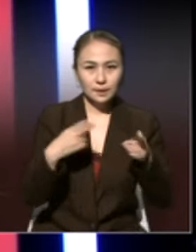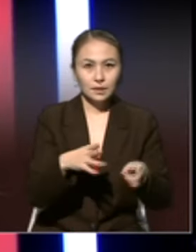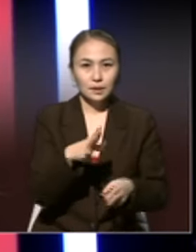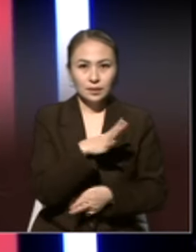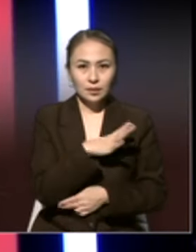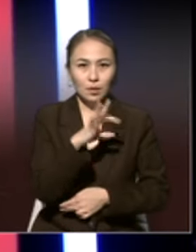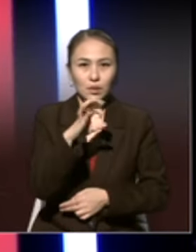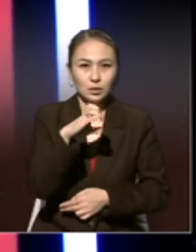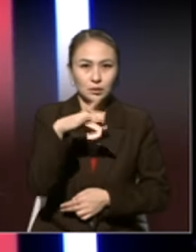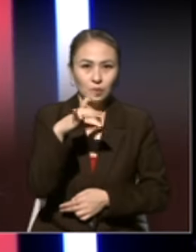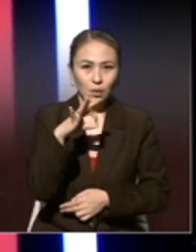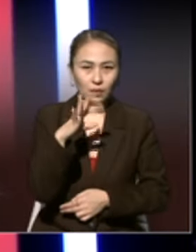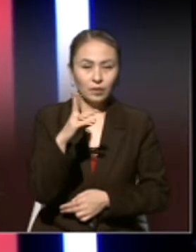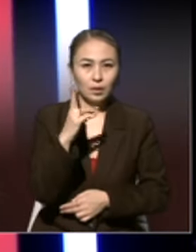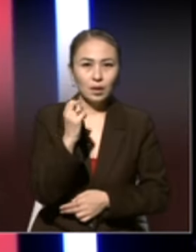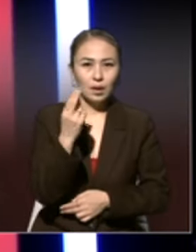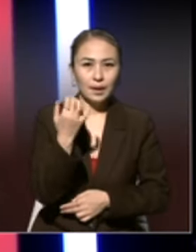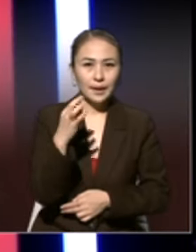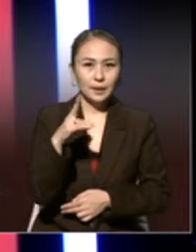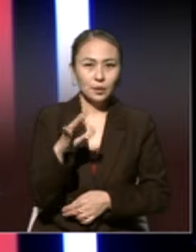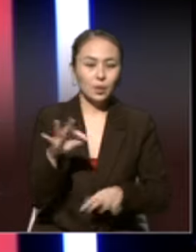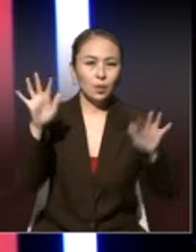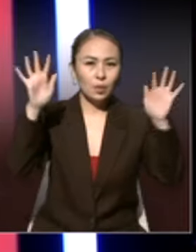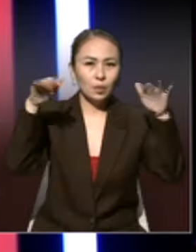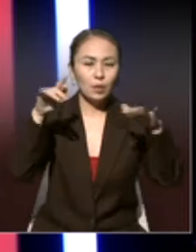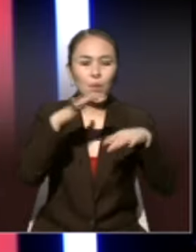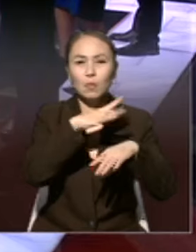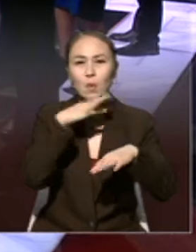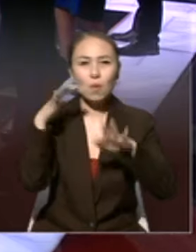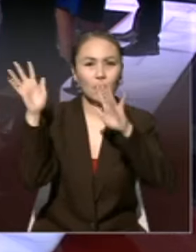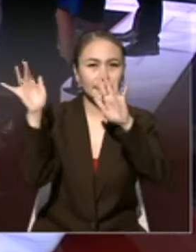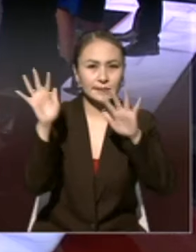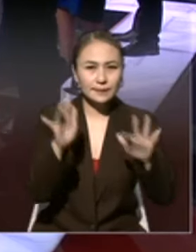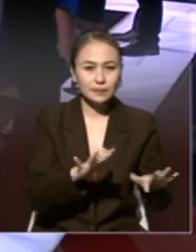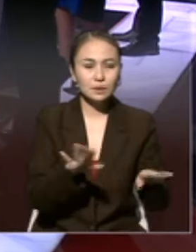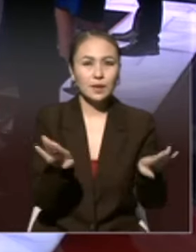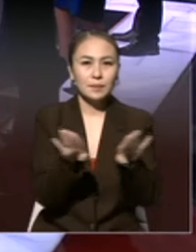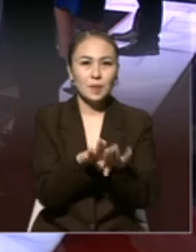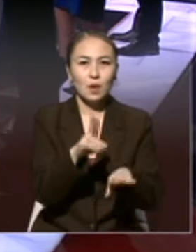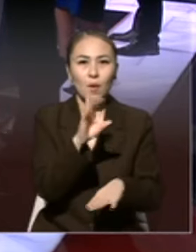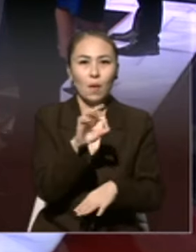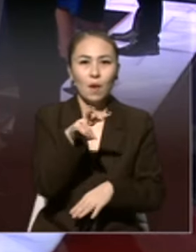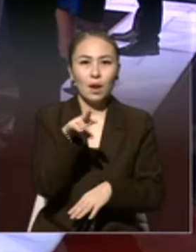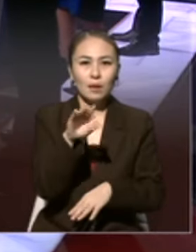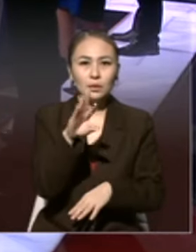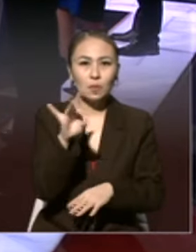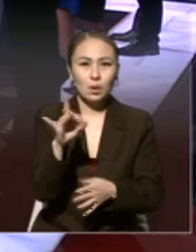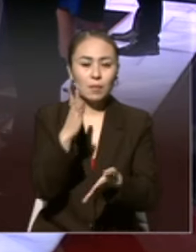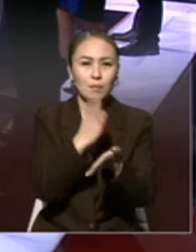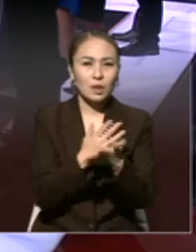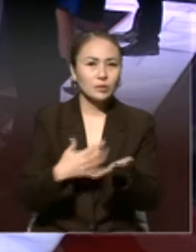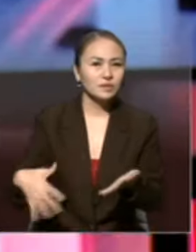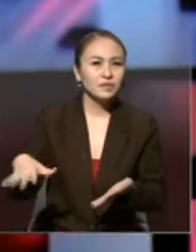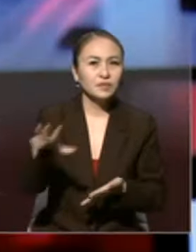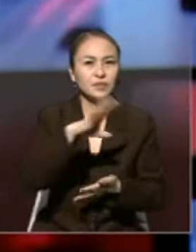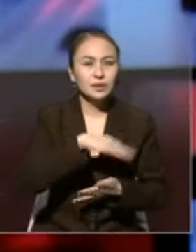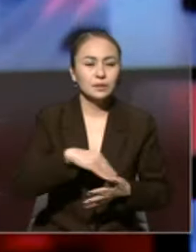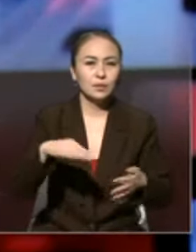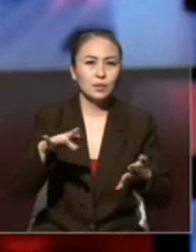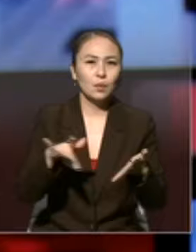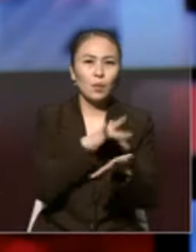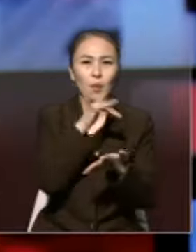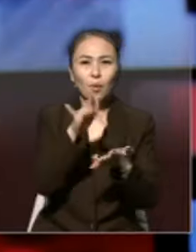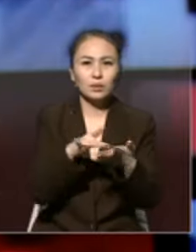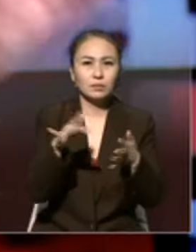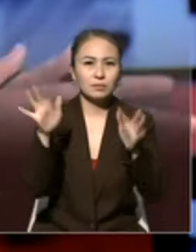остров Хоккайдо, оларға да қар қалың көп түседі, міне осындай жаңағындай коллекторлар бар, бүкіл қардың, қаладағы